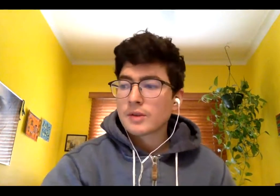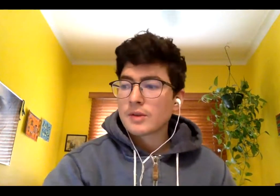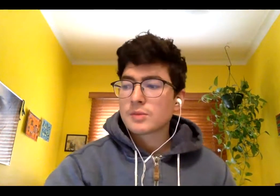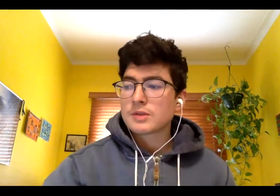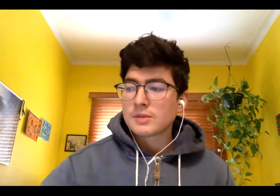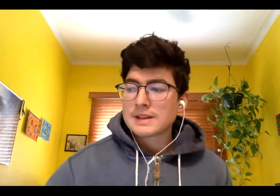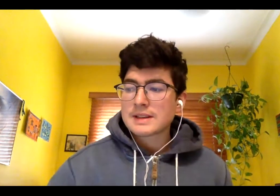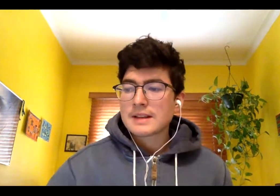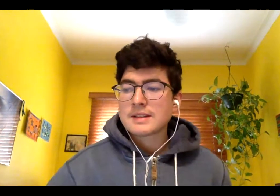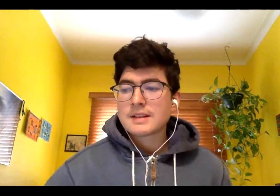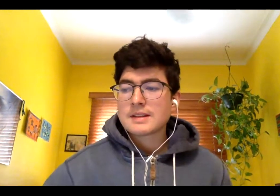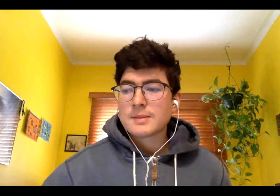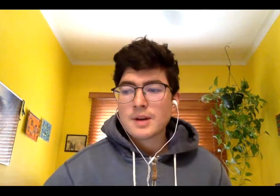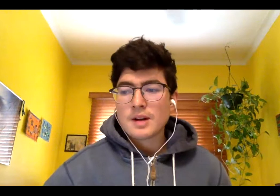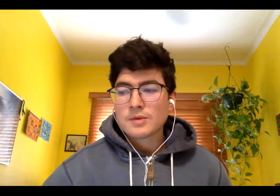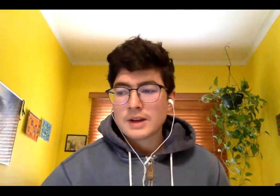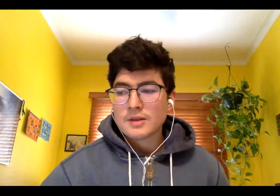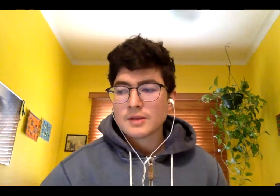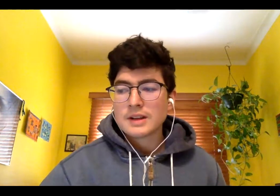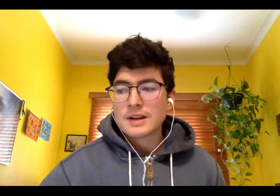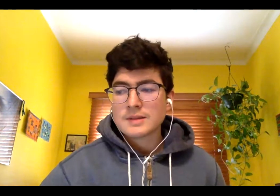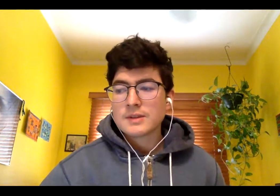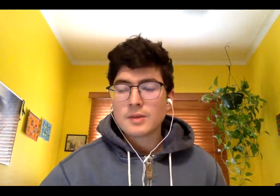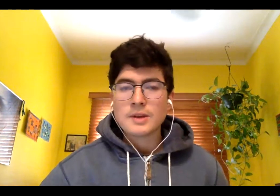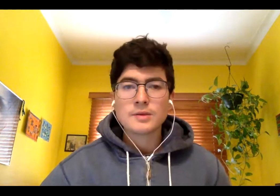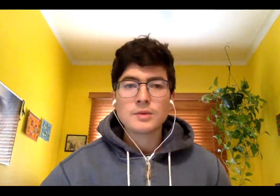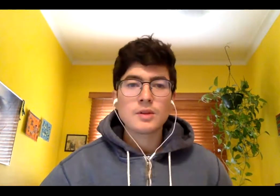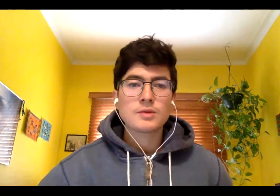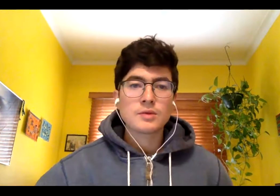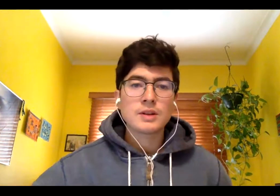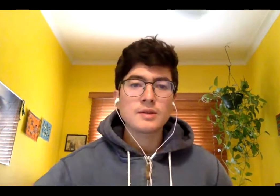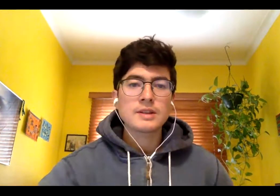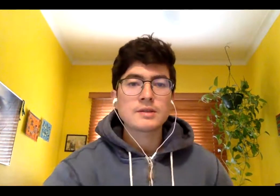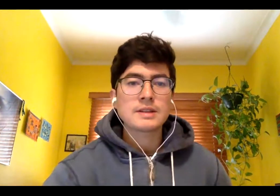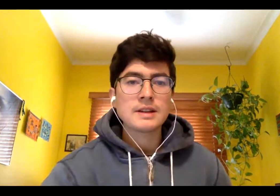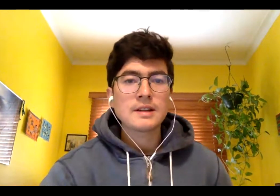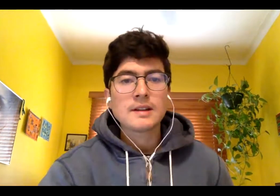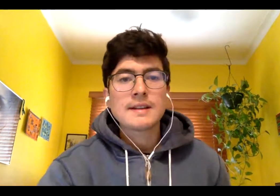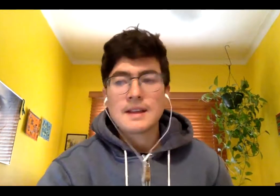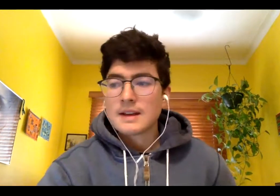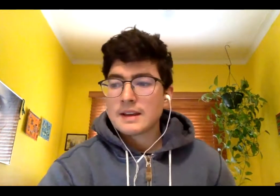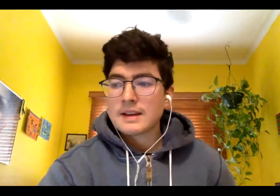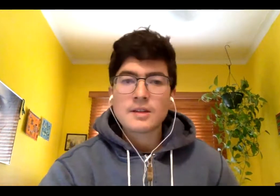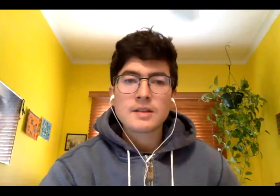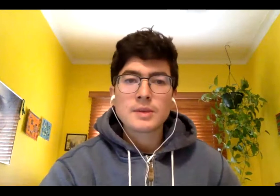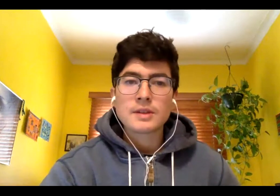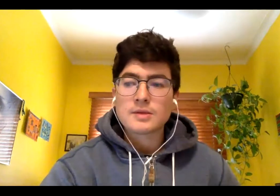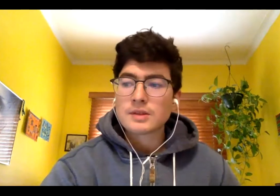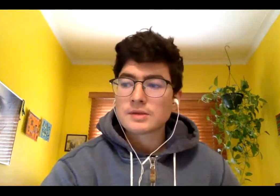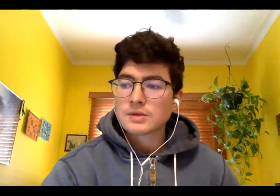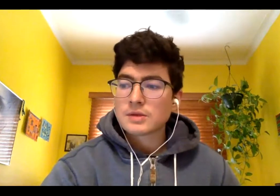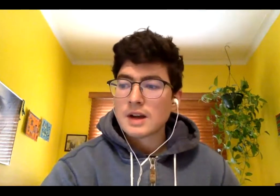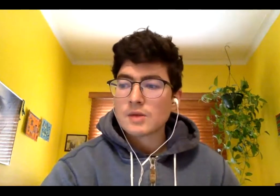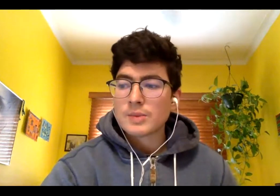en France depuis 2017 et qui est père accompagnant et anime des formations sur les transidentités. Et sa